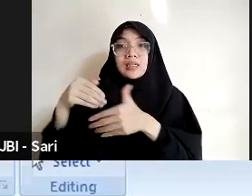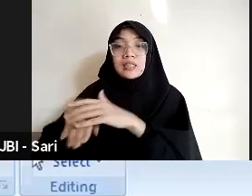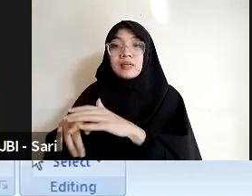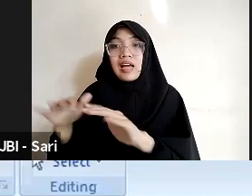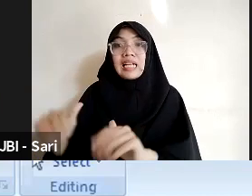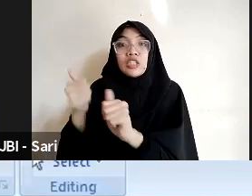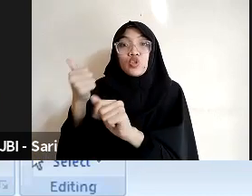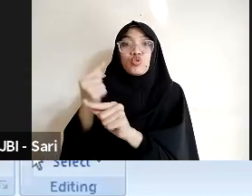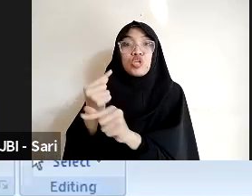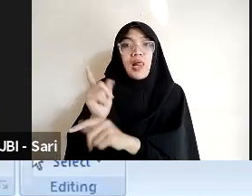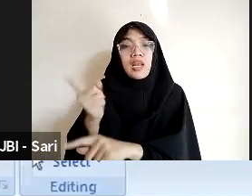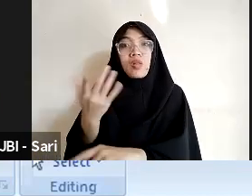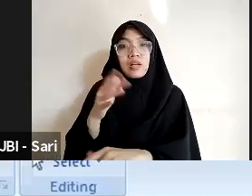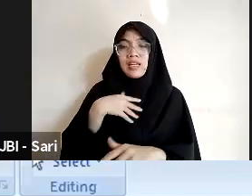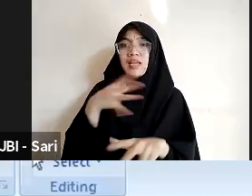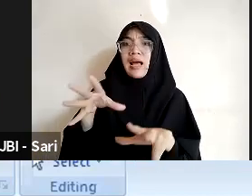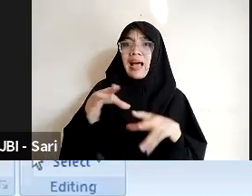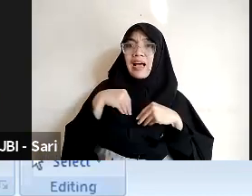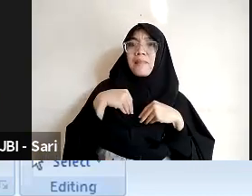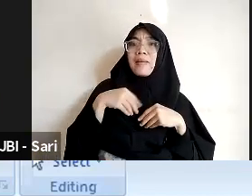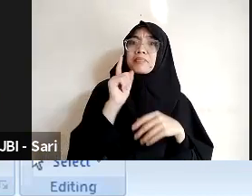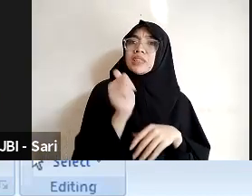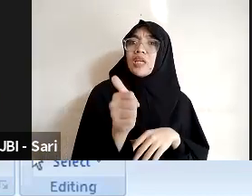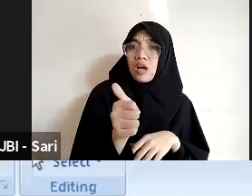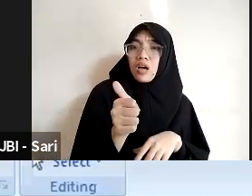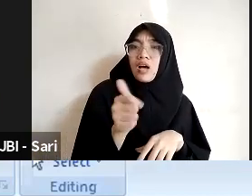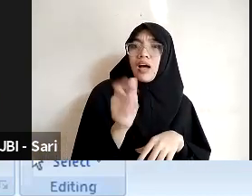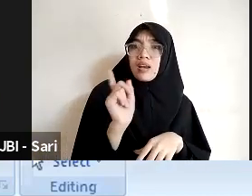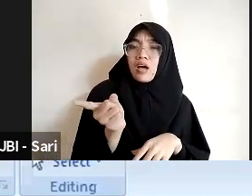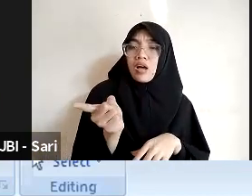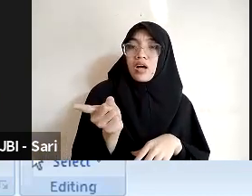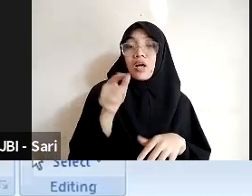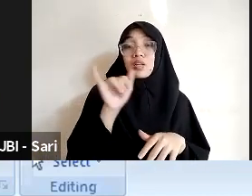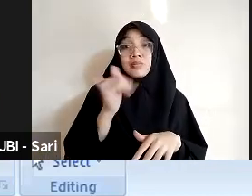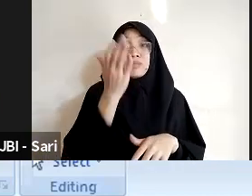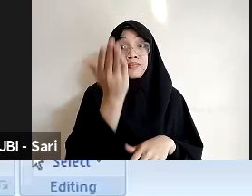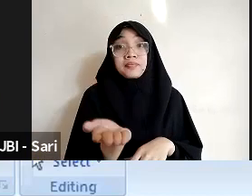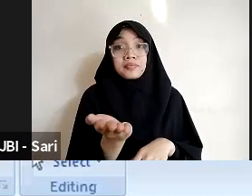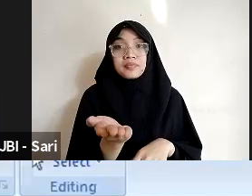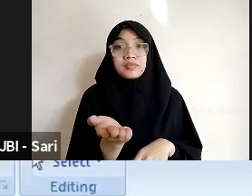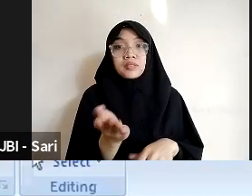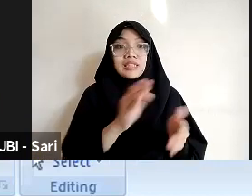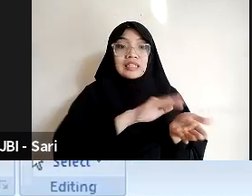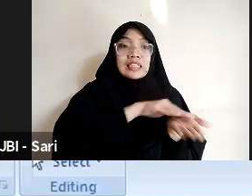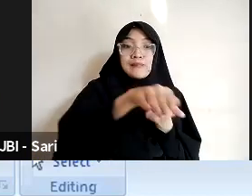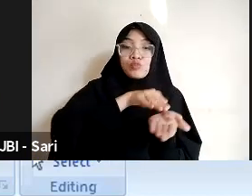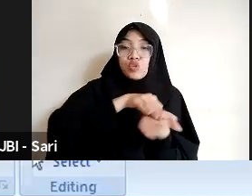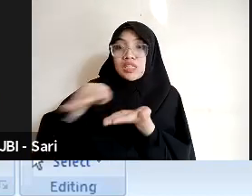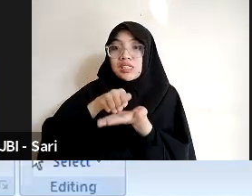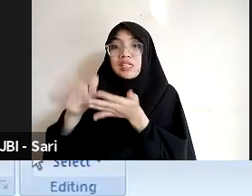Karena ini saya aja bisa dapatkan ini. Apa untuk yang begini dengan distribusi secara